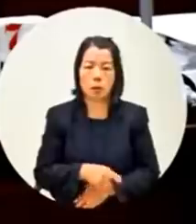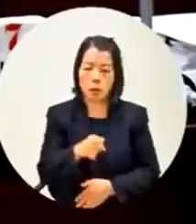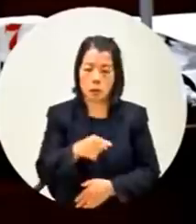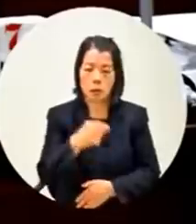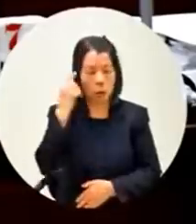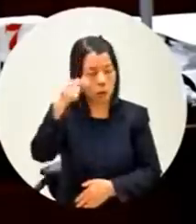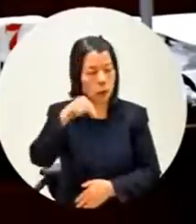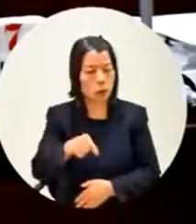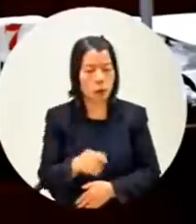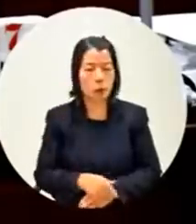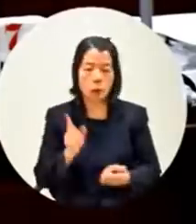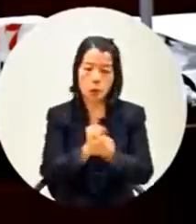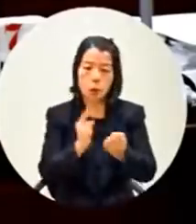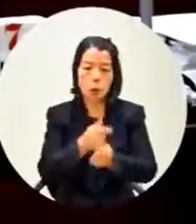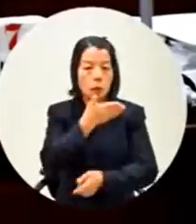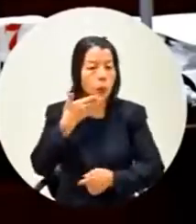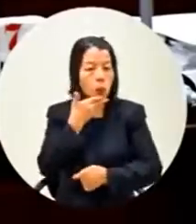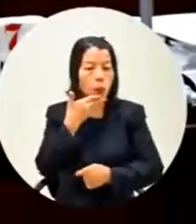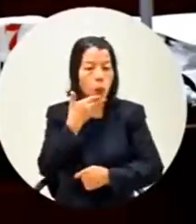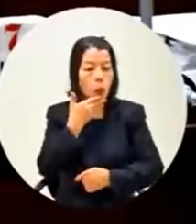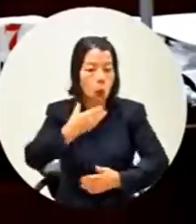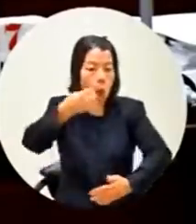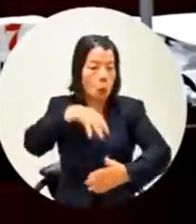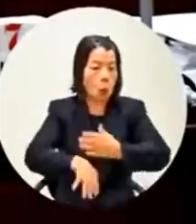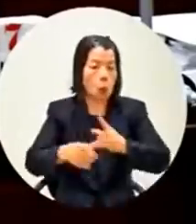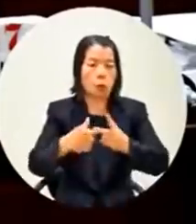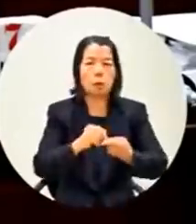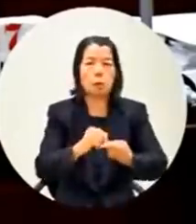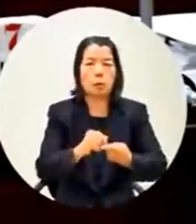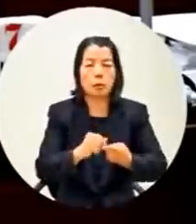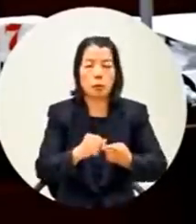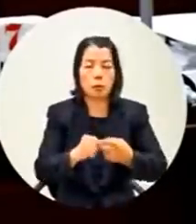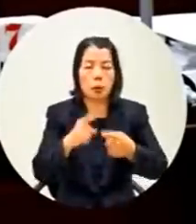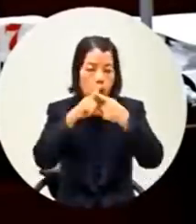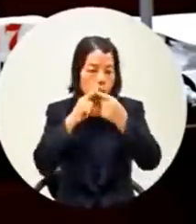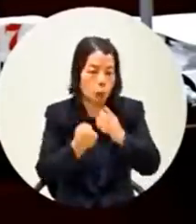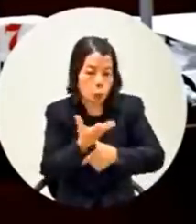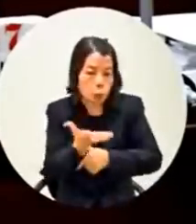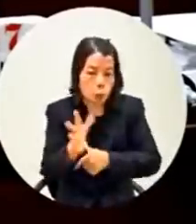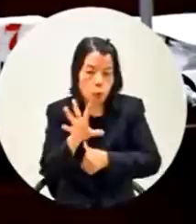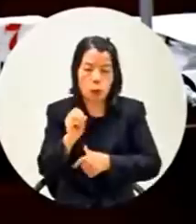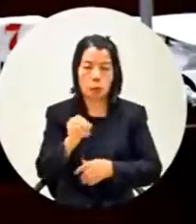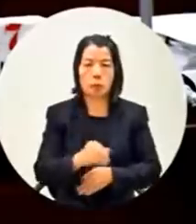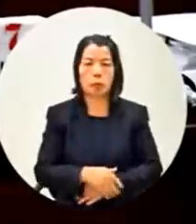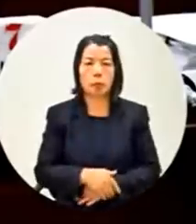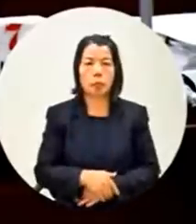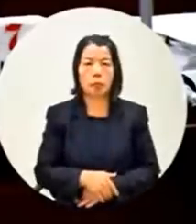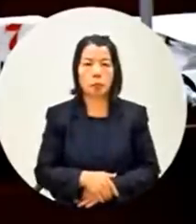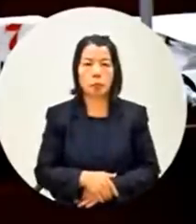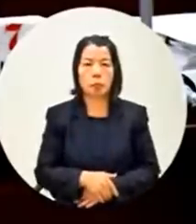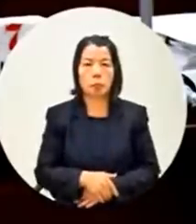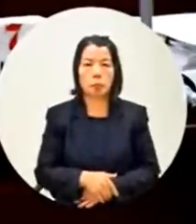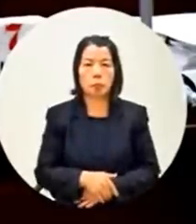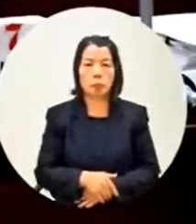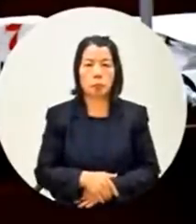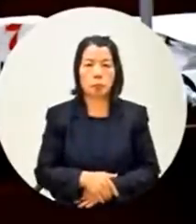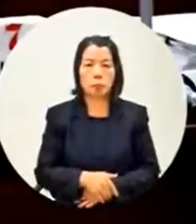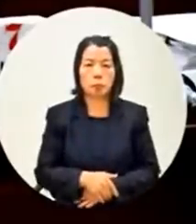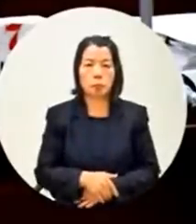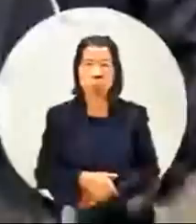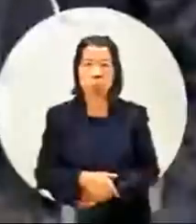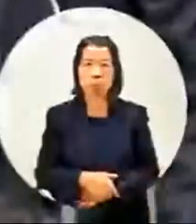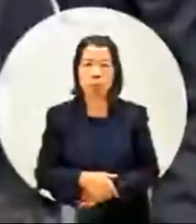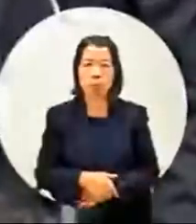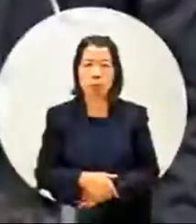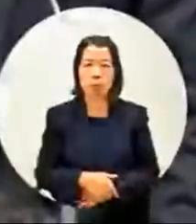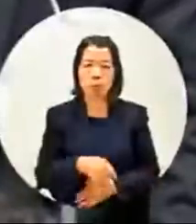有图利跟泄密的嫌疑？局长再给你一次机会， 请白代理这样答复。 谢谢主席，谢谢议员。这个